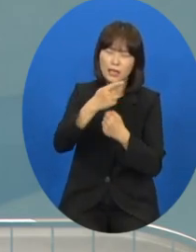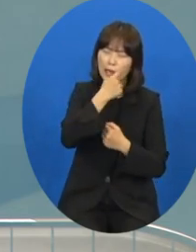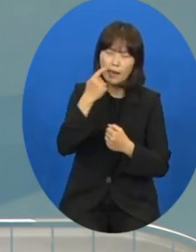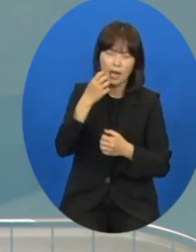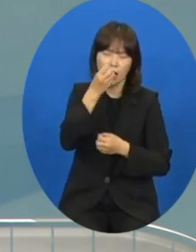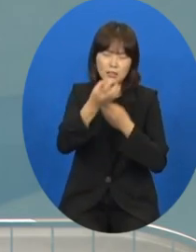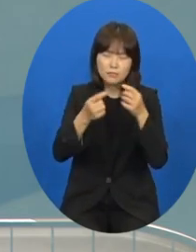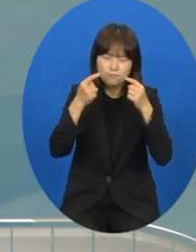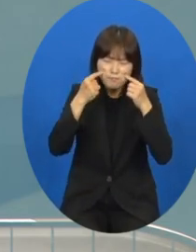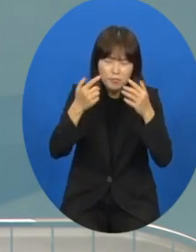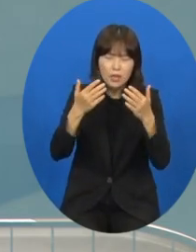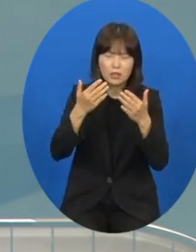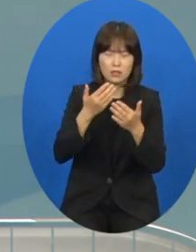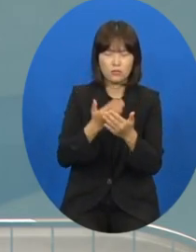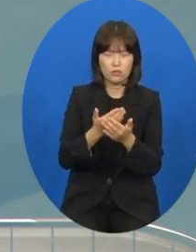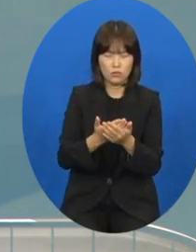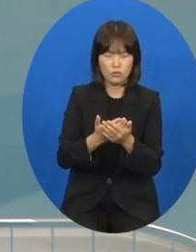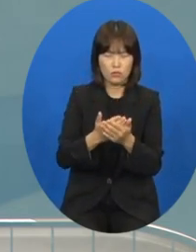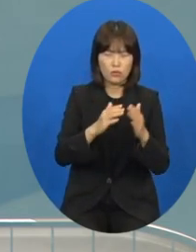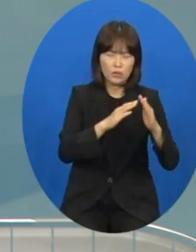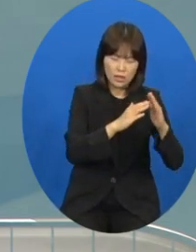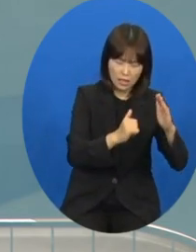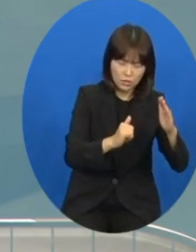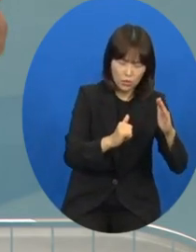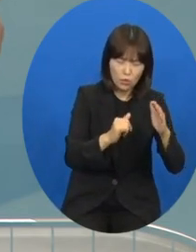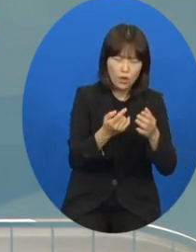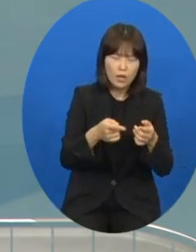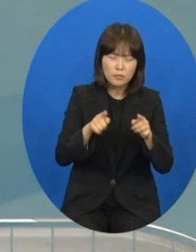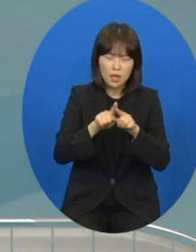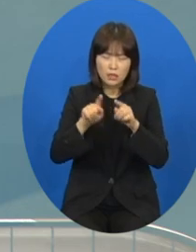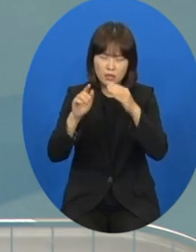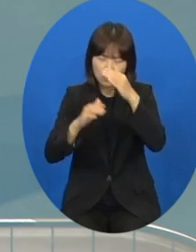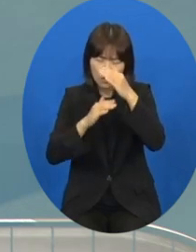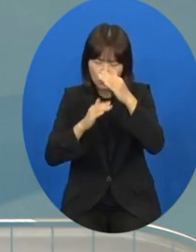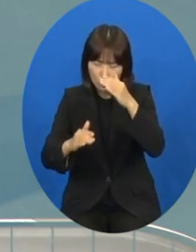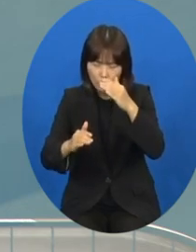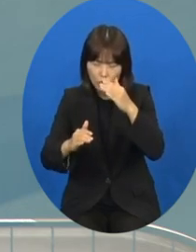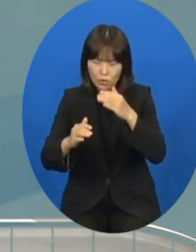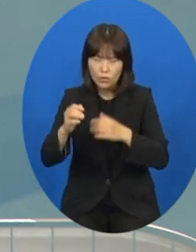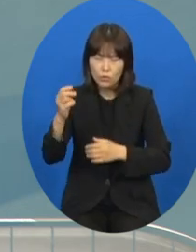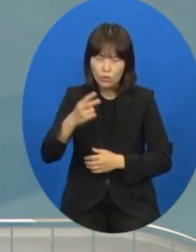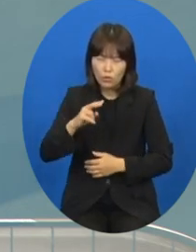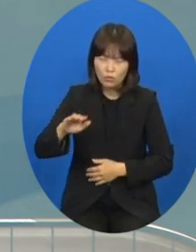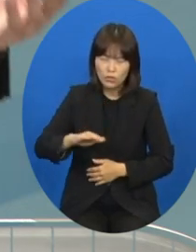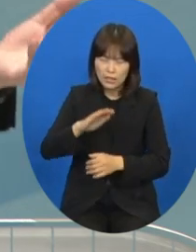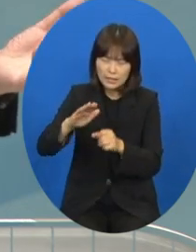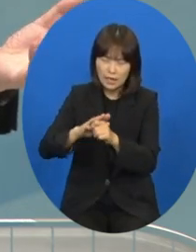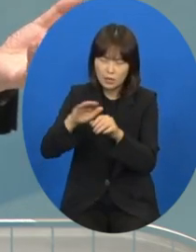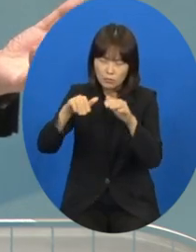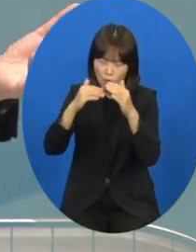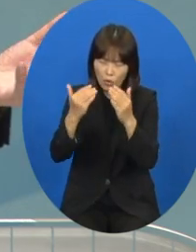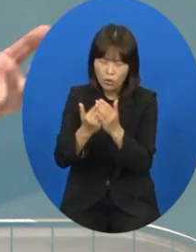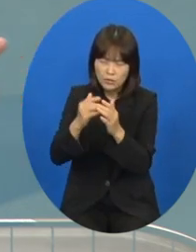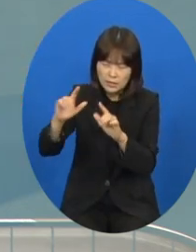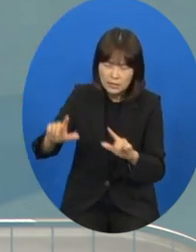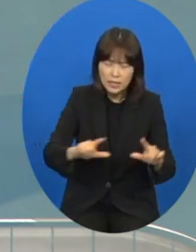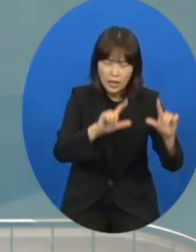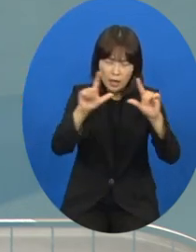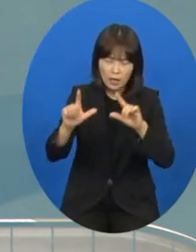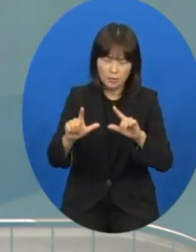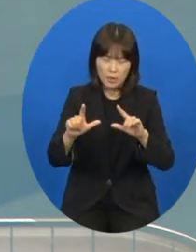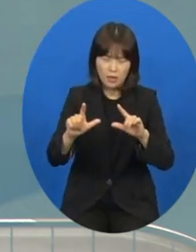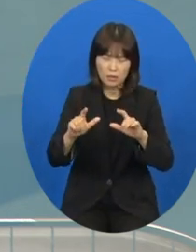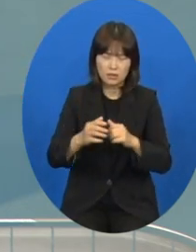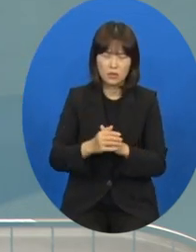분명하게 하시고 우리의 가족들과 함께하는 성도들과 우리가 살아가는 모든 삶의 영역 안에서